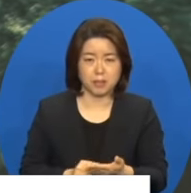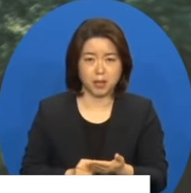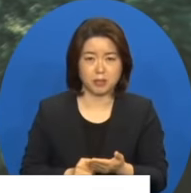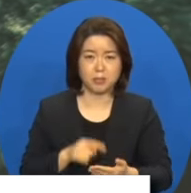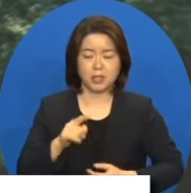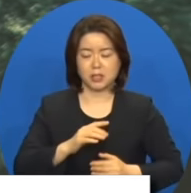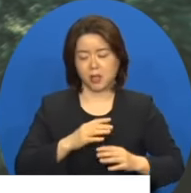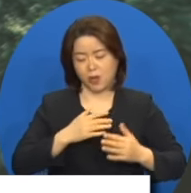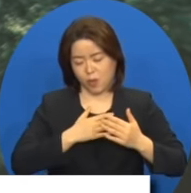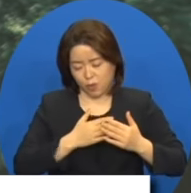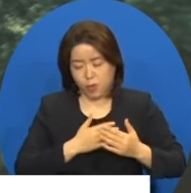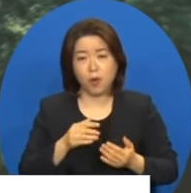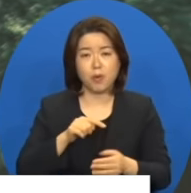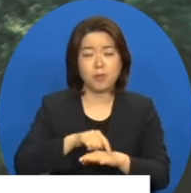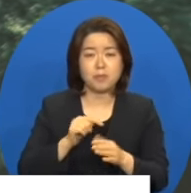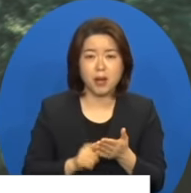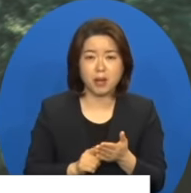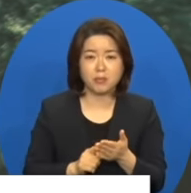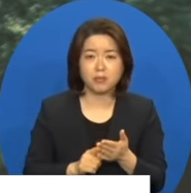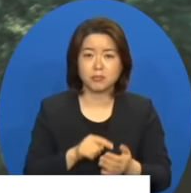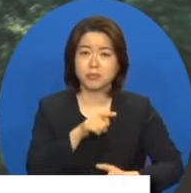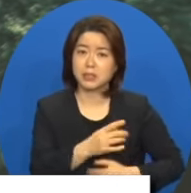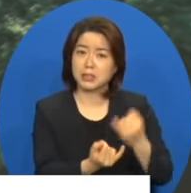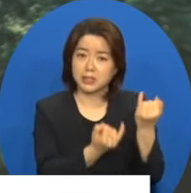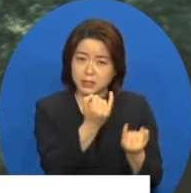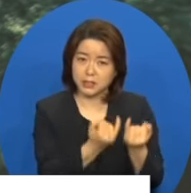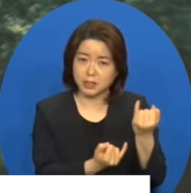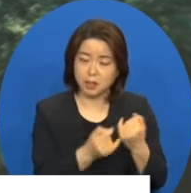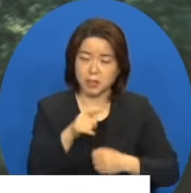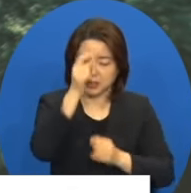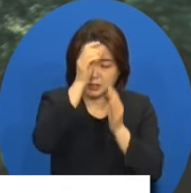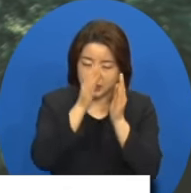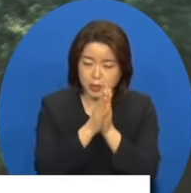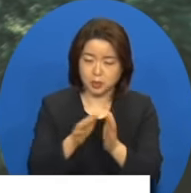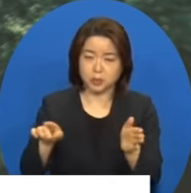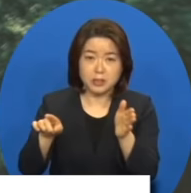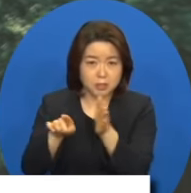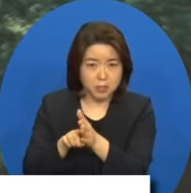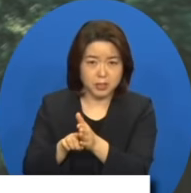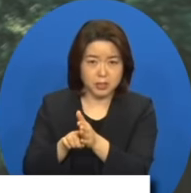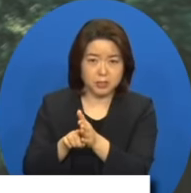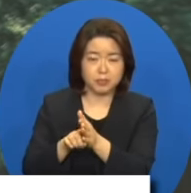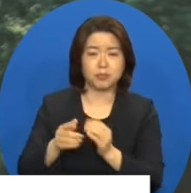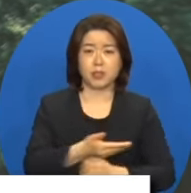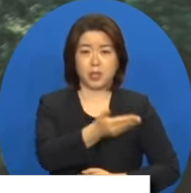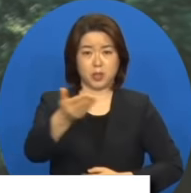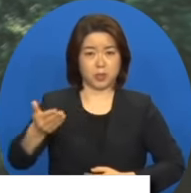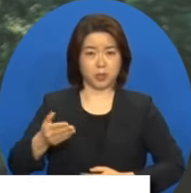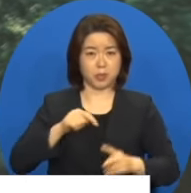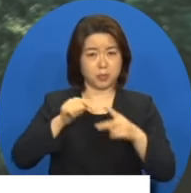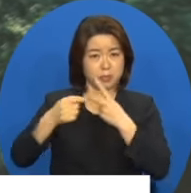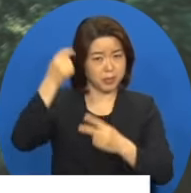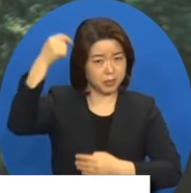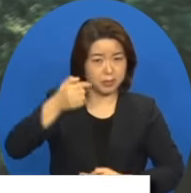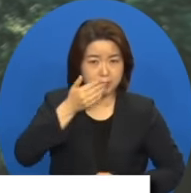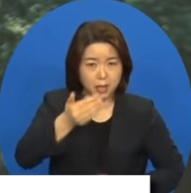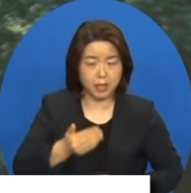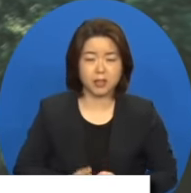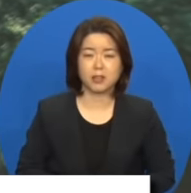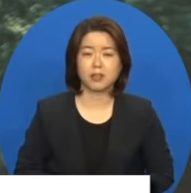그 두려움, 이 자매의 그 기도와 그 믿음이 여러분 이해가 되십니까?